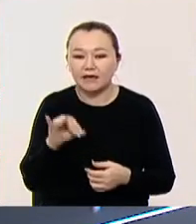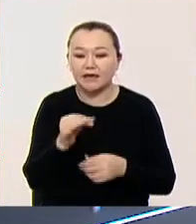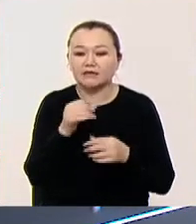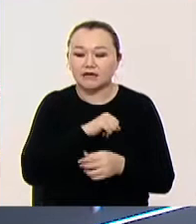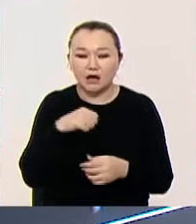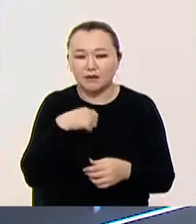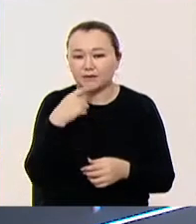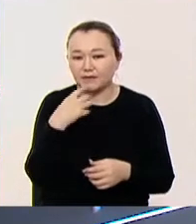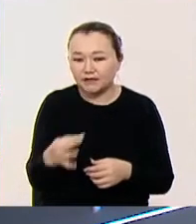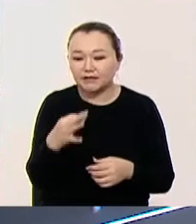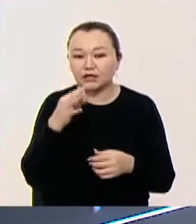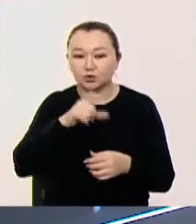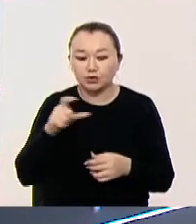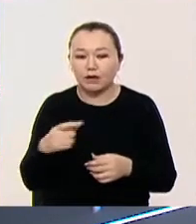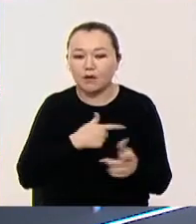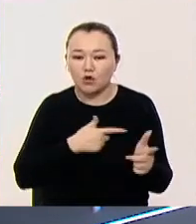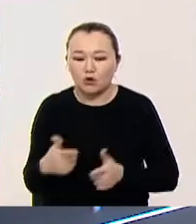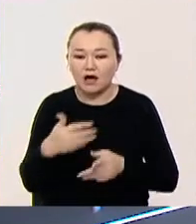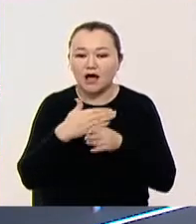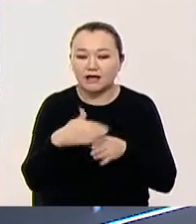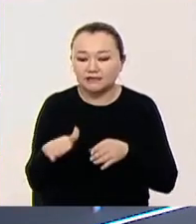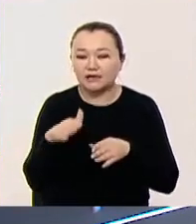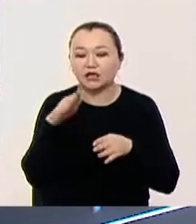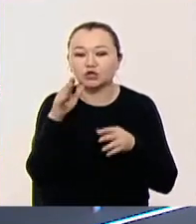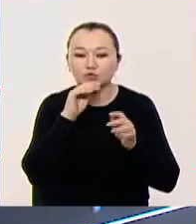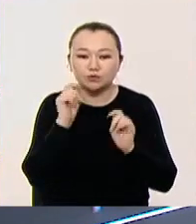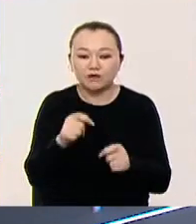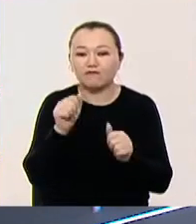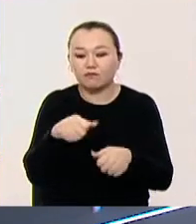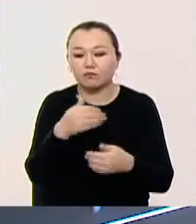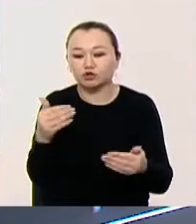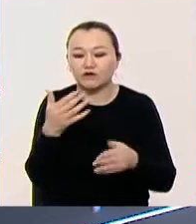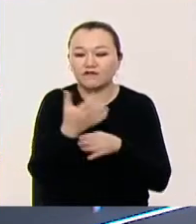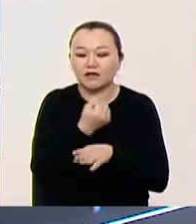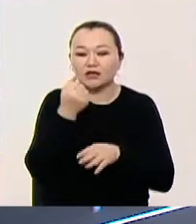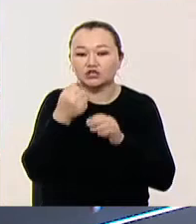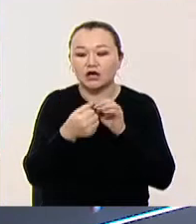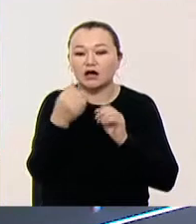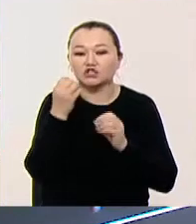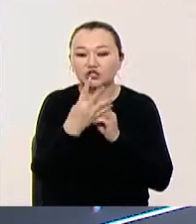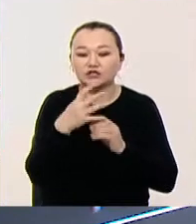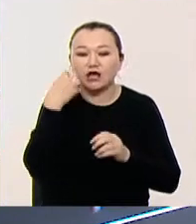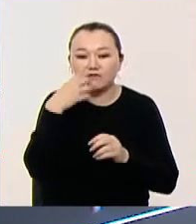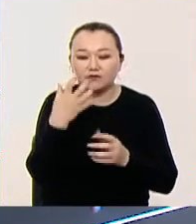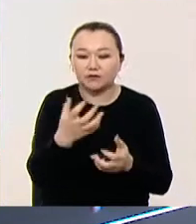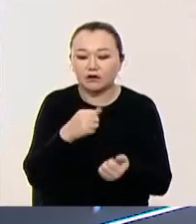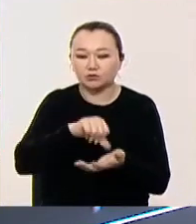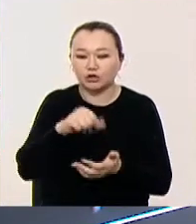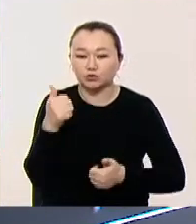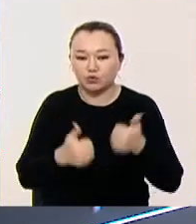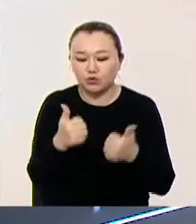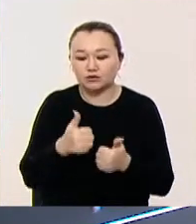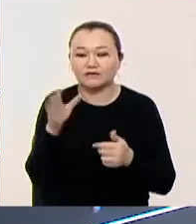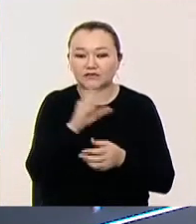самых преданных зрителей мы подготовили отдельный сюрприз Вы можете выиграть iPhone 14 приняв участие в нашем конкурсе